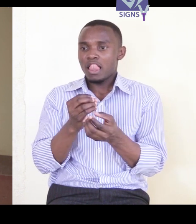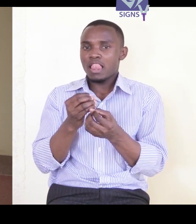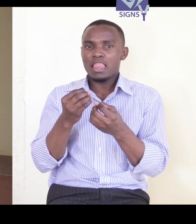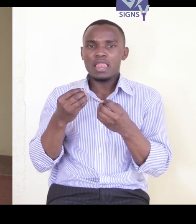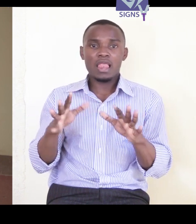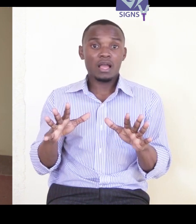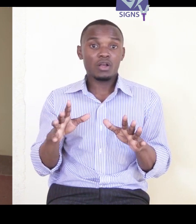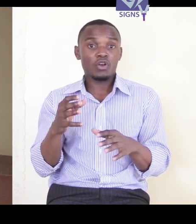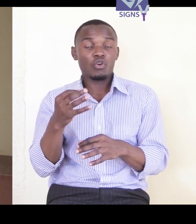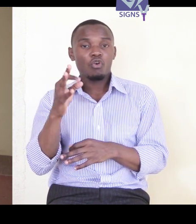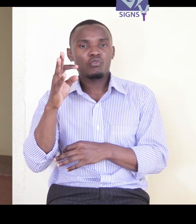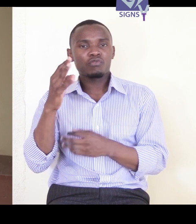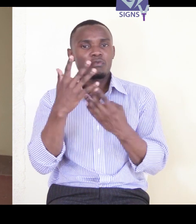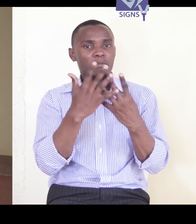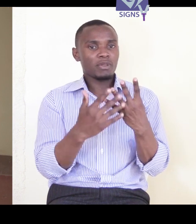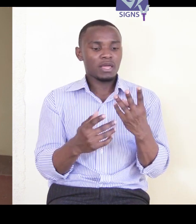arthritis,